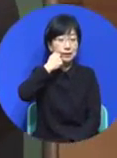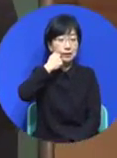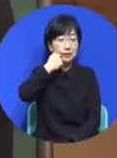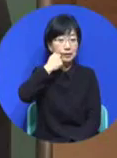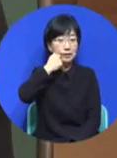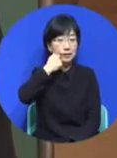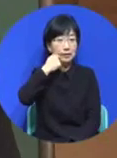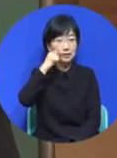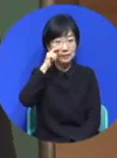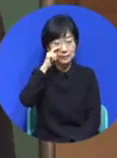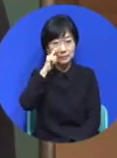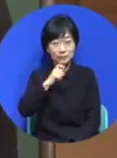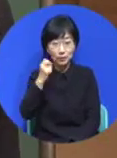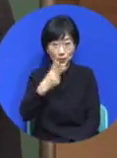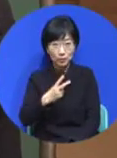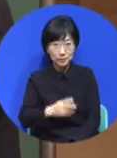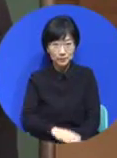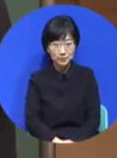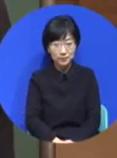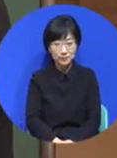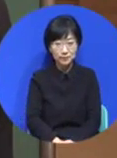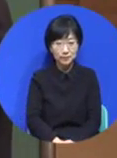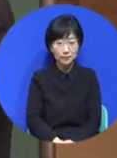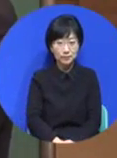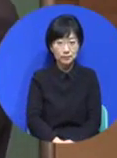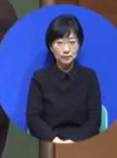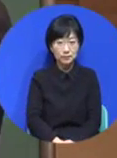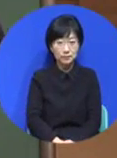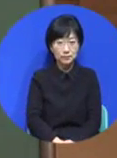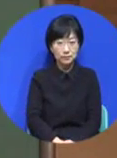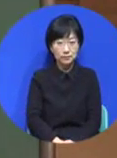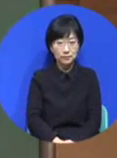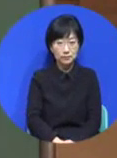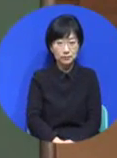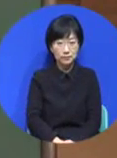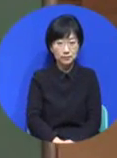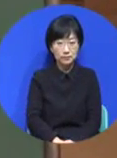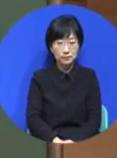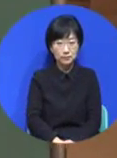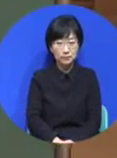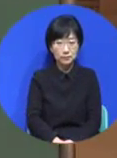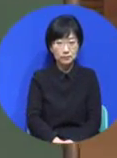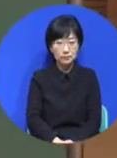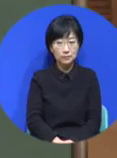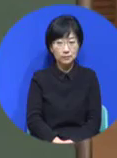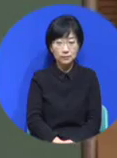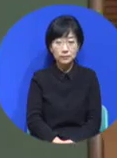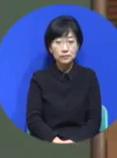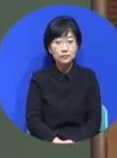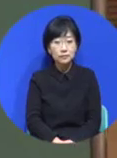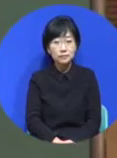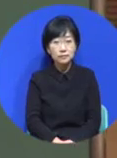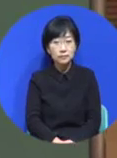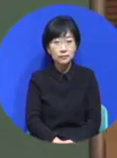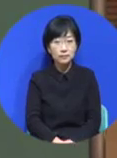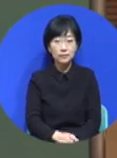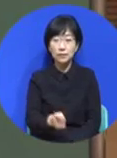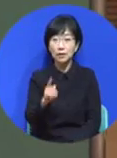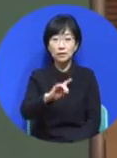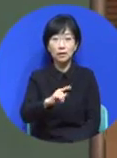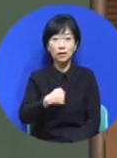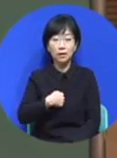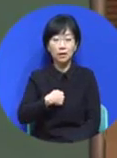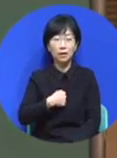kinds of excuses. And what would be the biggest excuse? The son himself asked. 아버지, 이번에는 왜